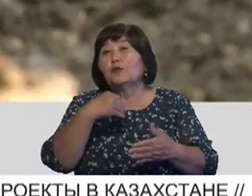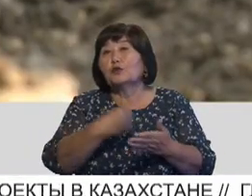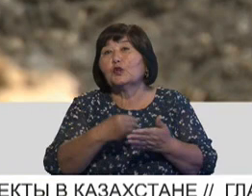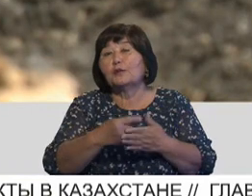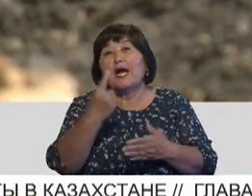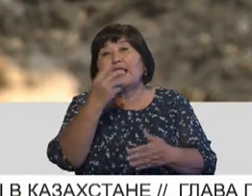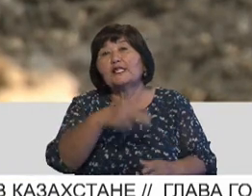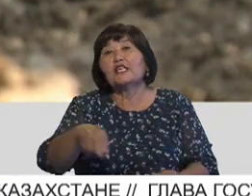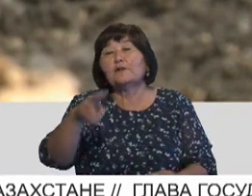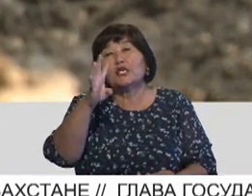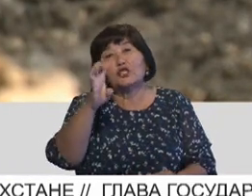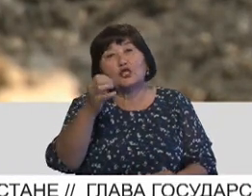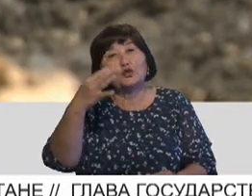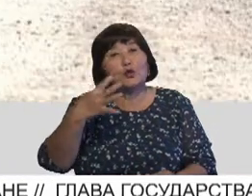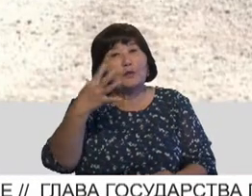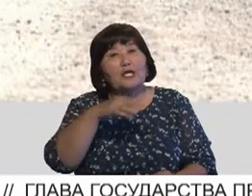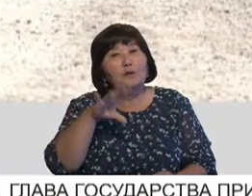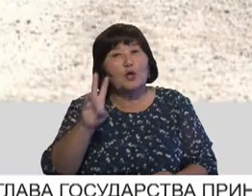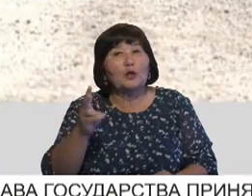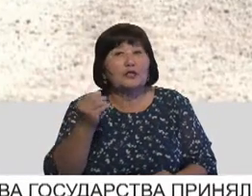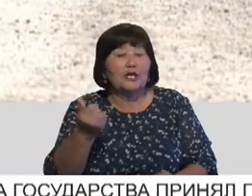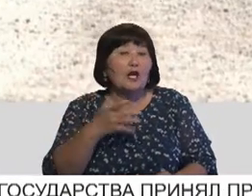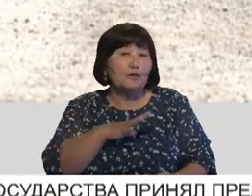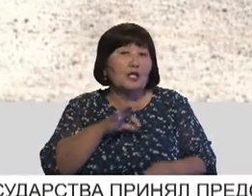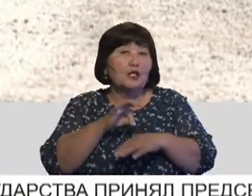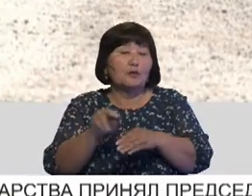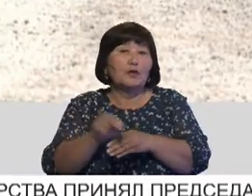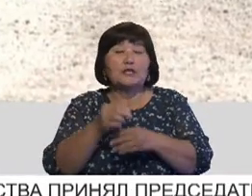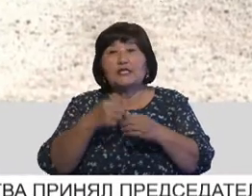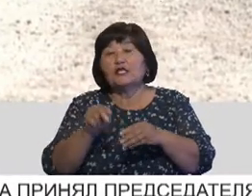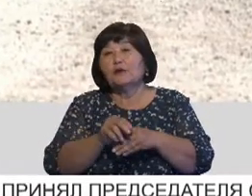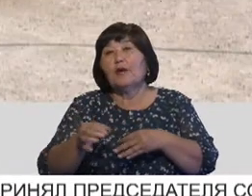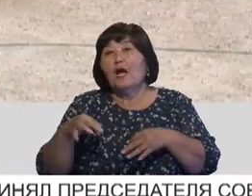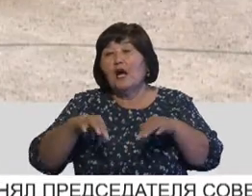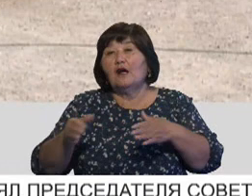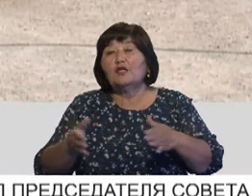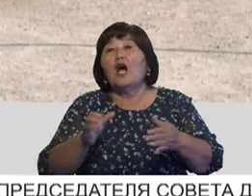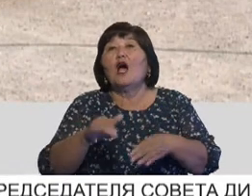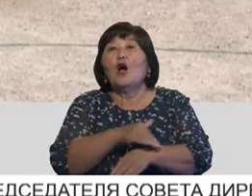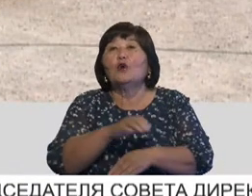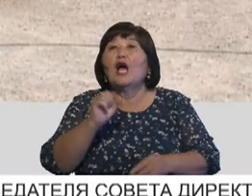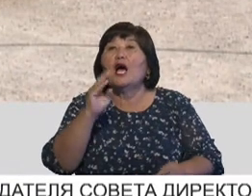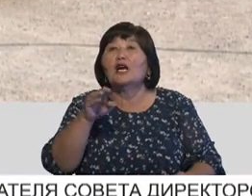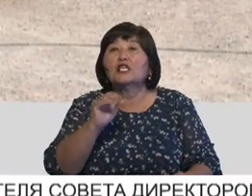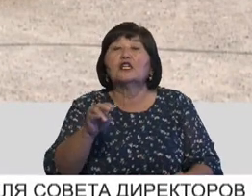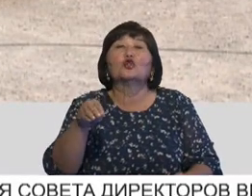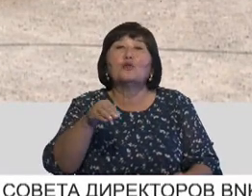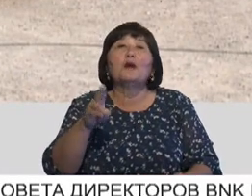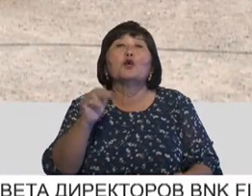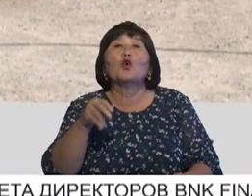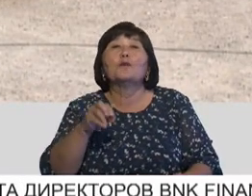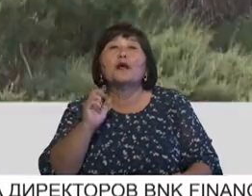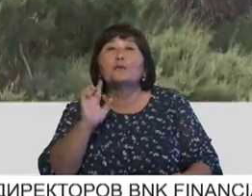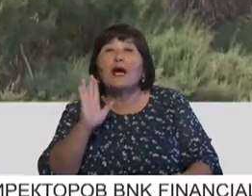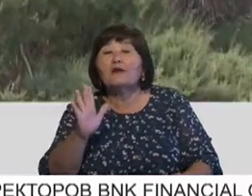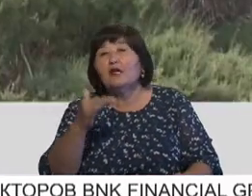бюджета 1 миллиард 445 миллионов тенге был проведен средний ремонт автодорог аулов Ахжар, Турмагамбет и Кумикбаев. Кроме